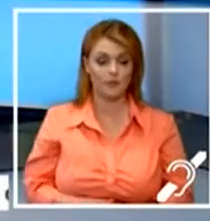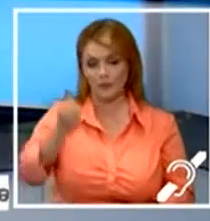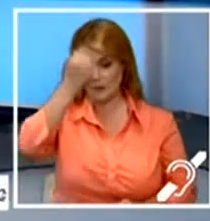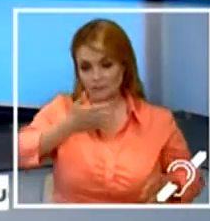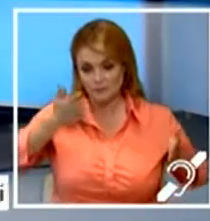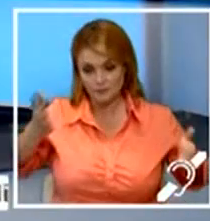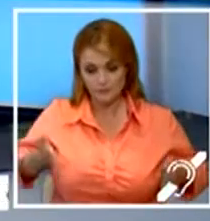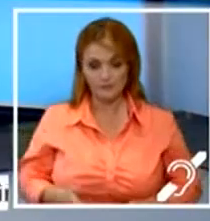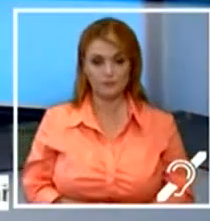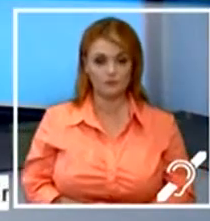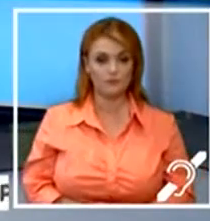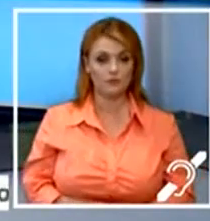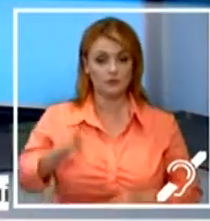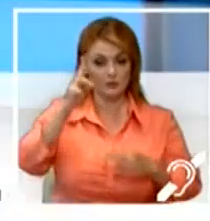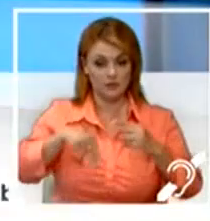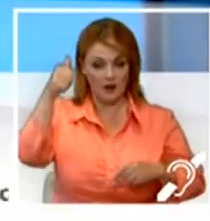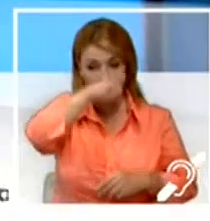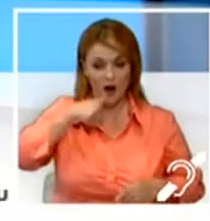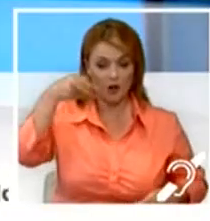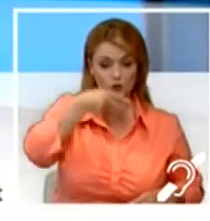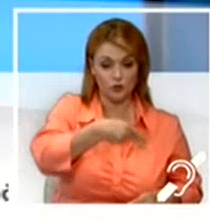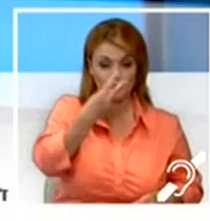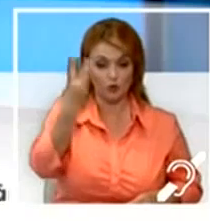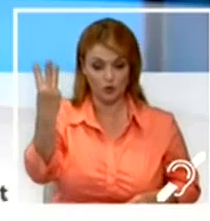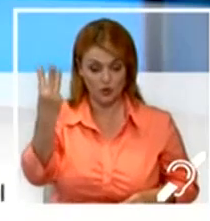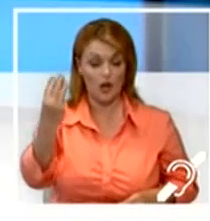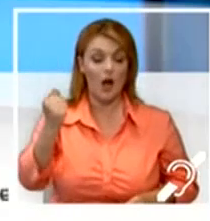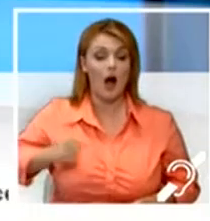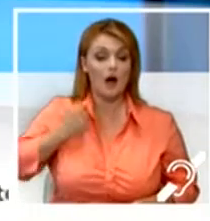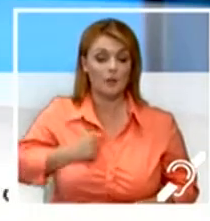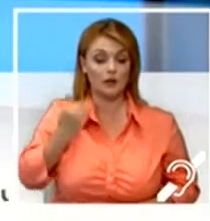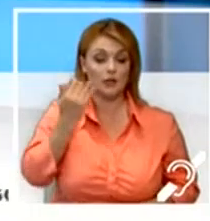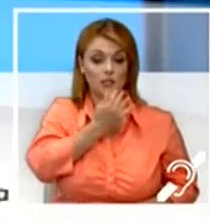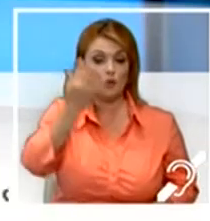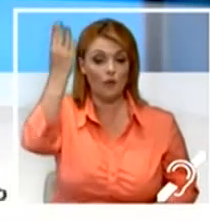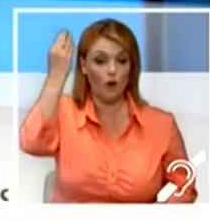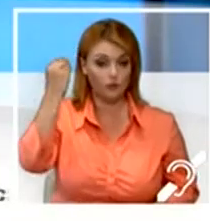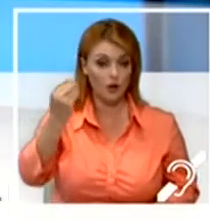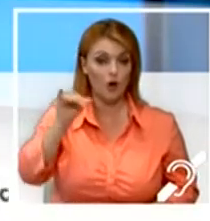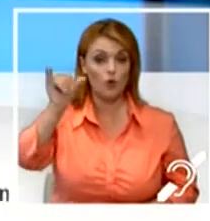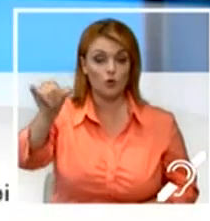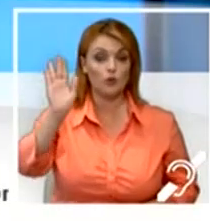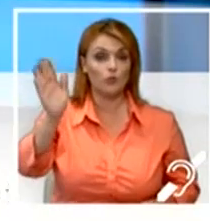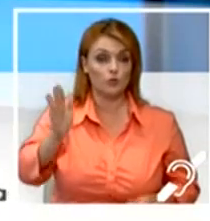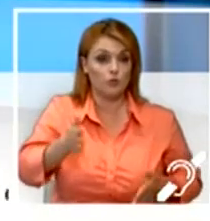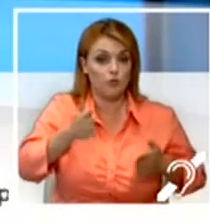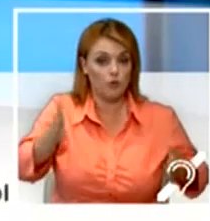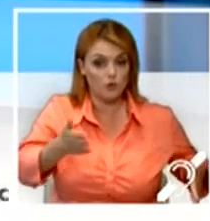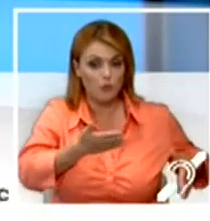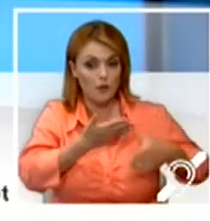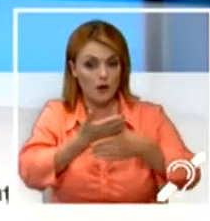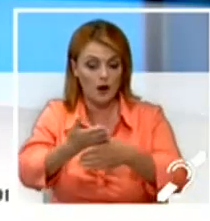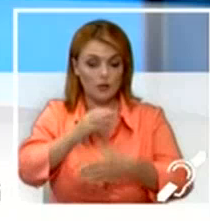Svetlana, îți mulțumesc! La sfârșitul anului 2023, Armata Națională a Republicii Moldova va beneficia de un sprijin oferit de